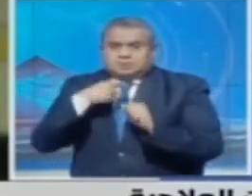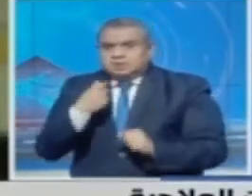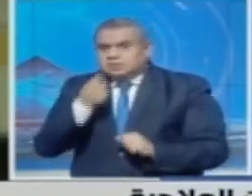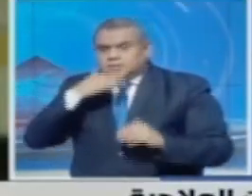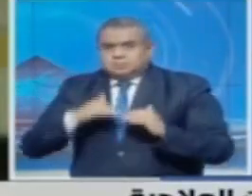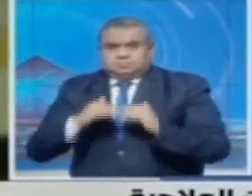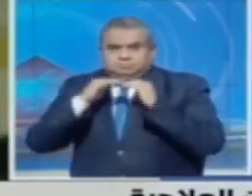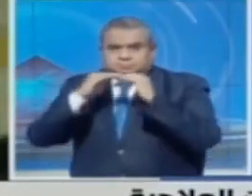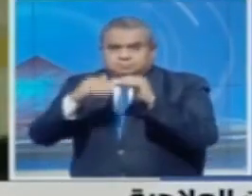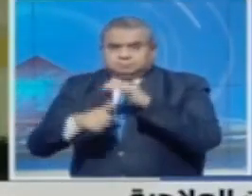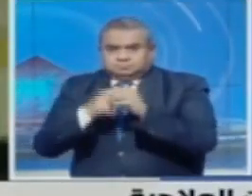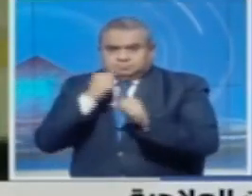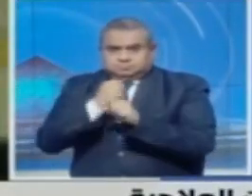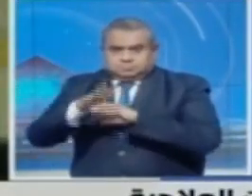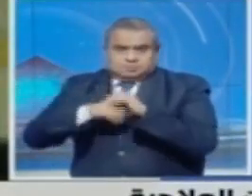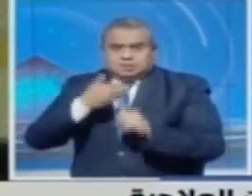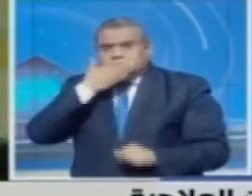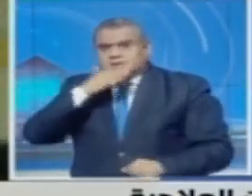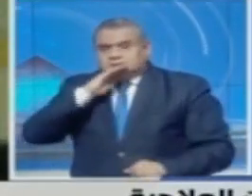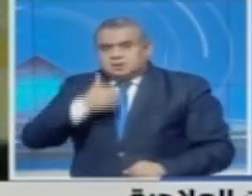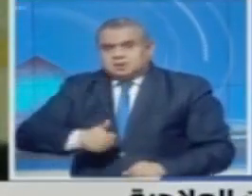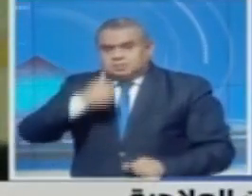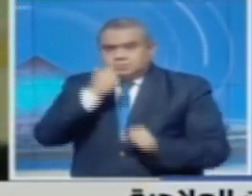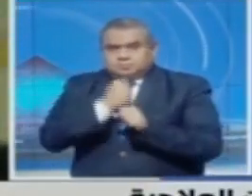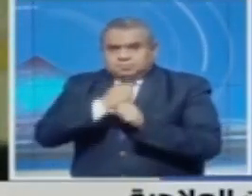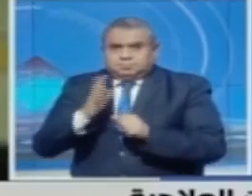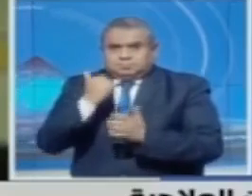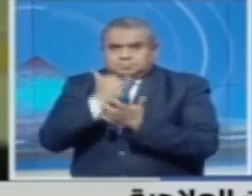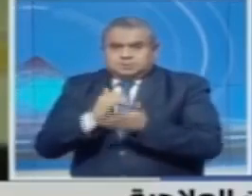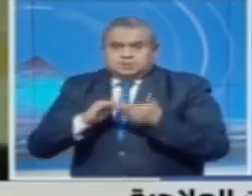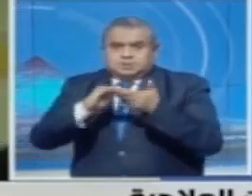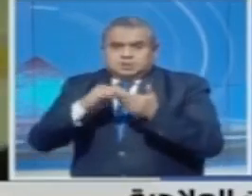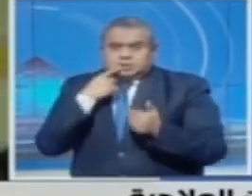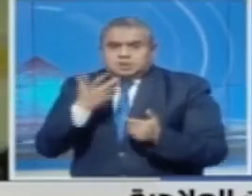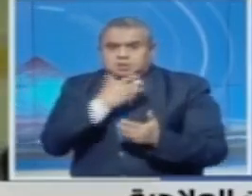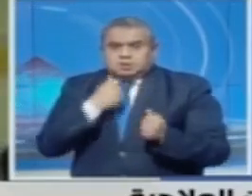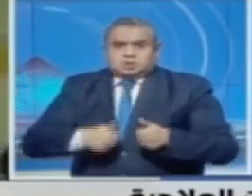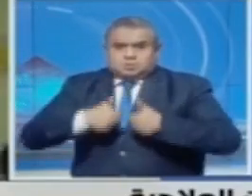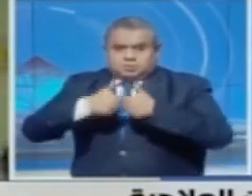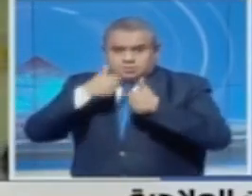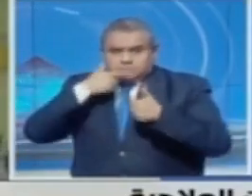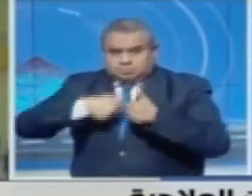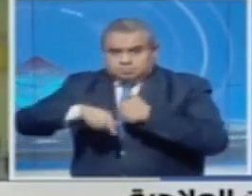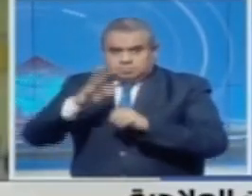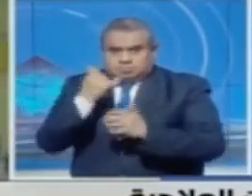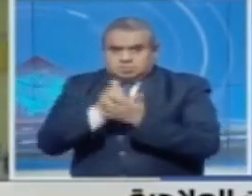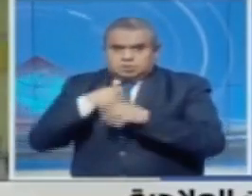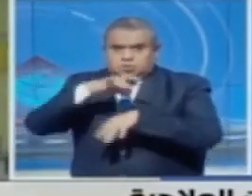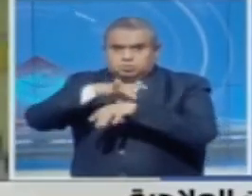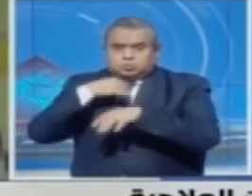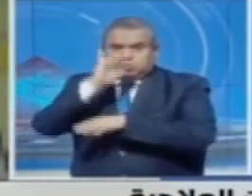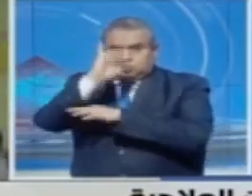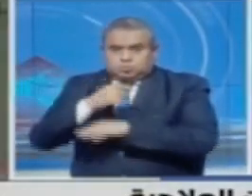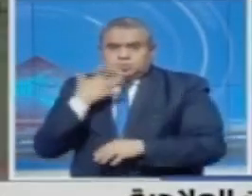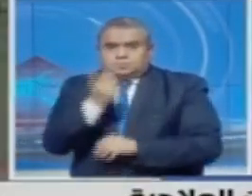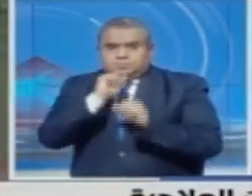وفي حالتين تاني رجال الحمد لله الأمور بتبقى مستقرة وتحت المتابعة الطبية سواء من الجانب السعودي أو الجانب الطبي من البعثة الطبية